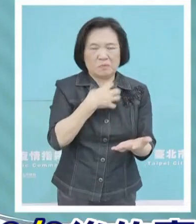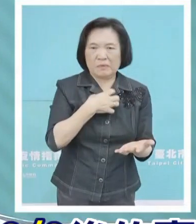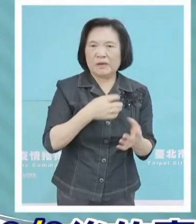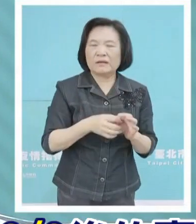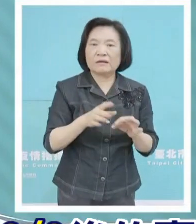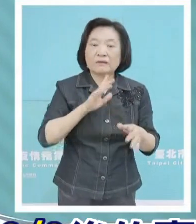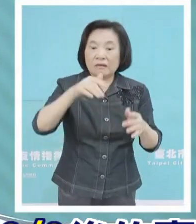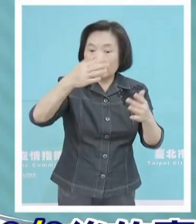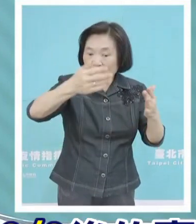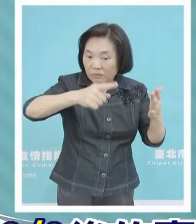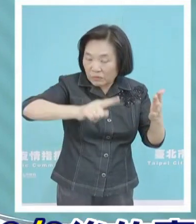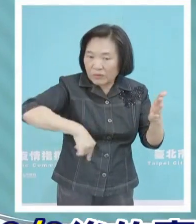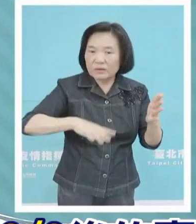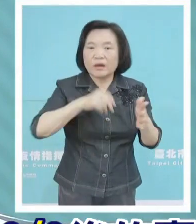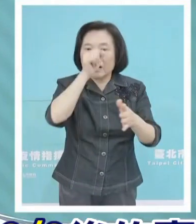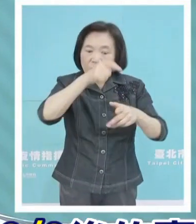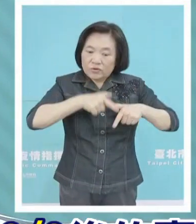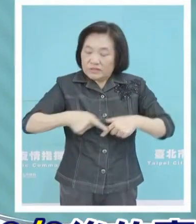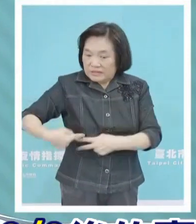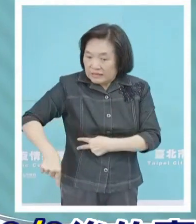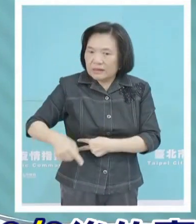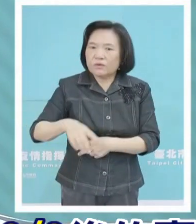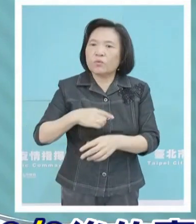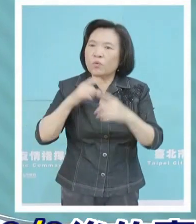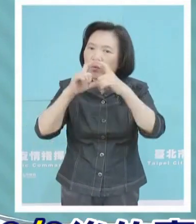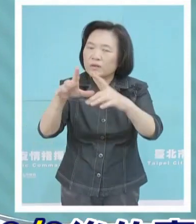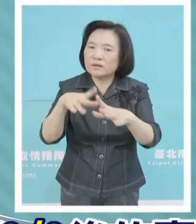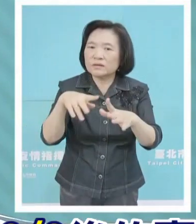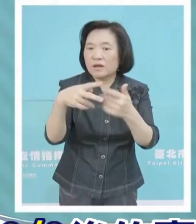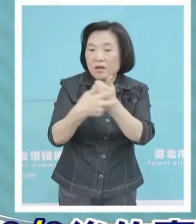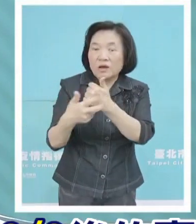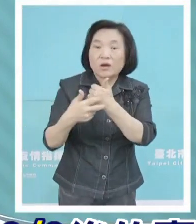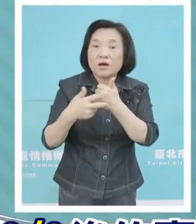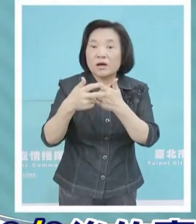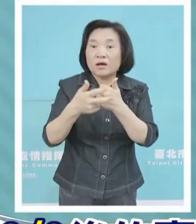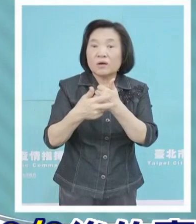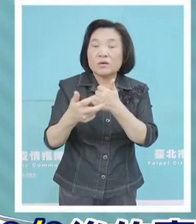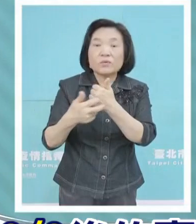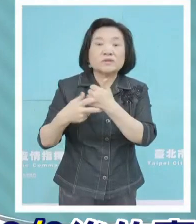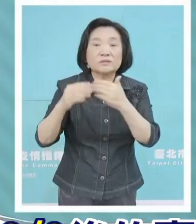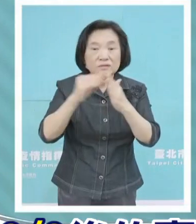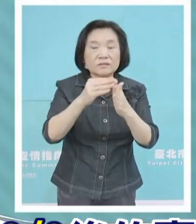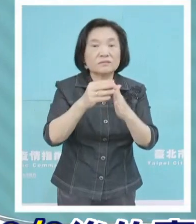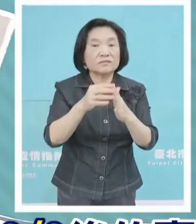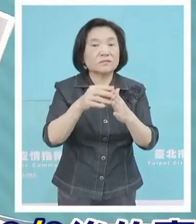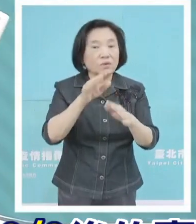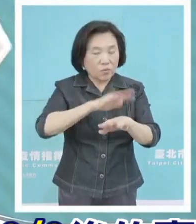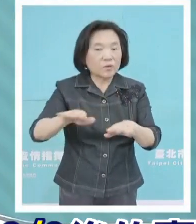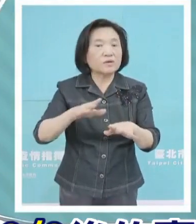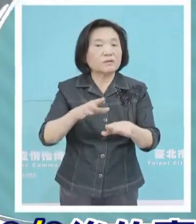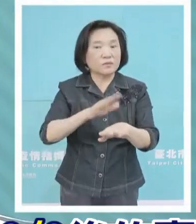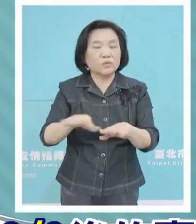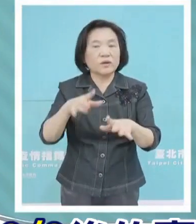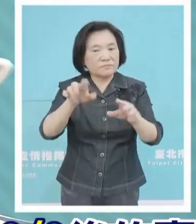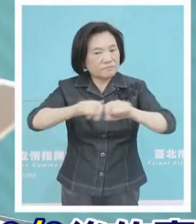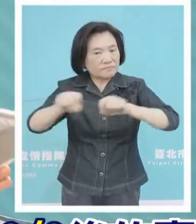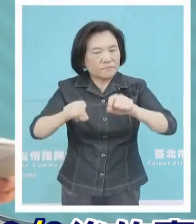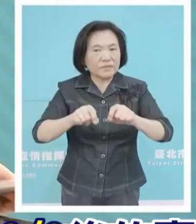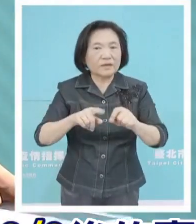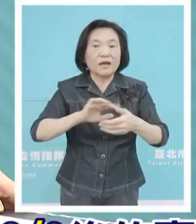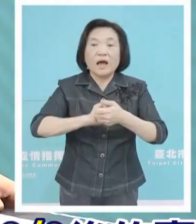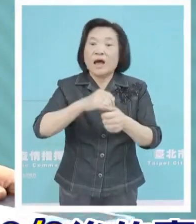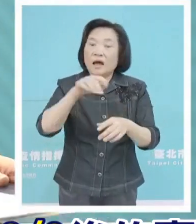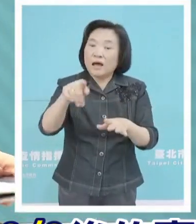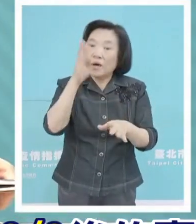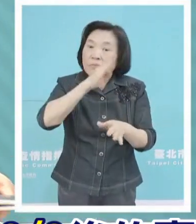会规划，诊所本来就有规划有合约，但是要依法，也就是检疫员拿的是卫生局的